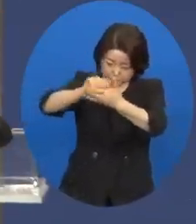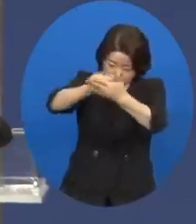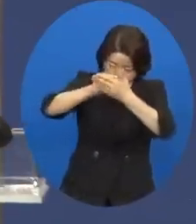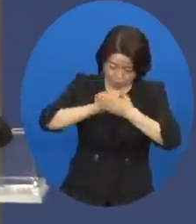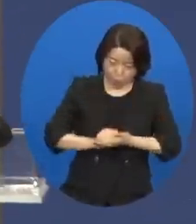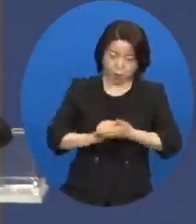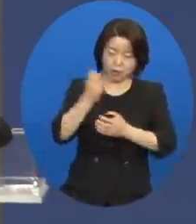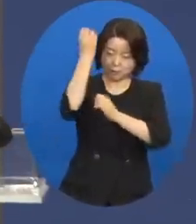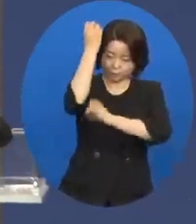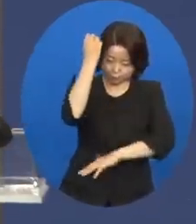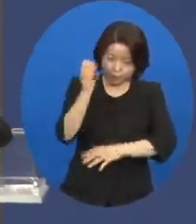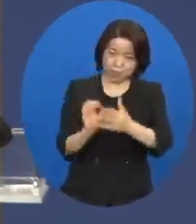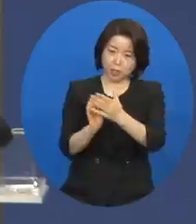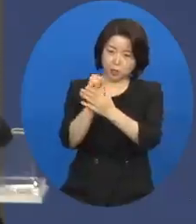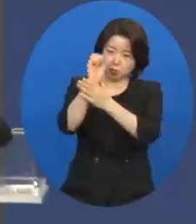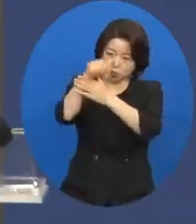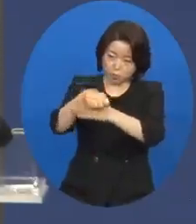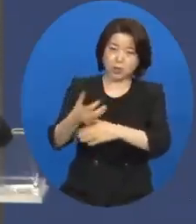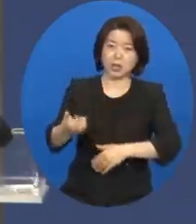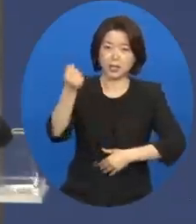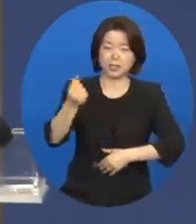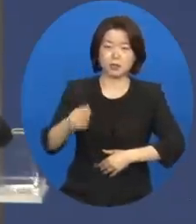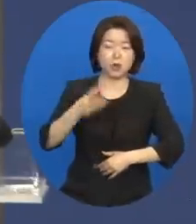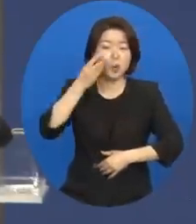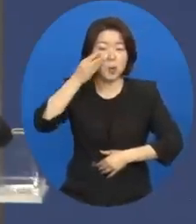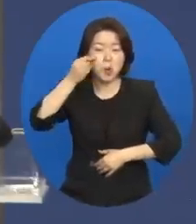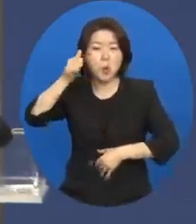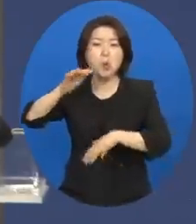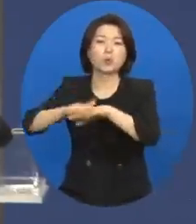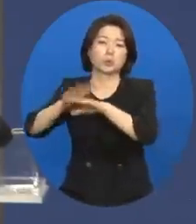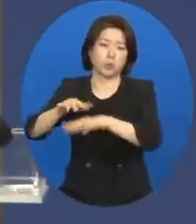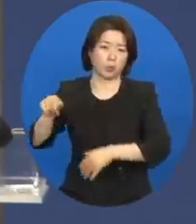그리고 뿌리를 내리고 열매를 맺은 건 옥토예요. 옥토.